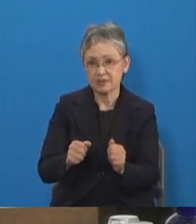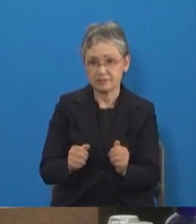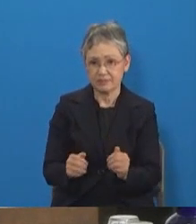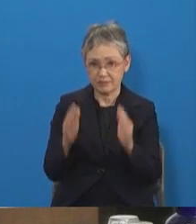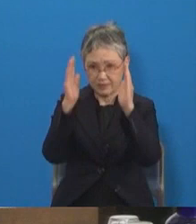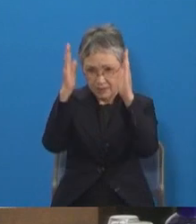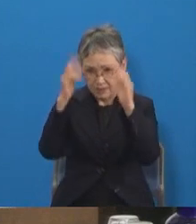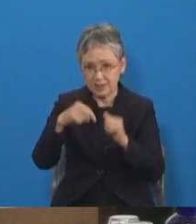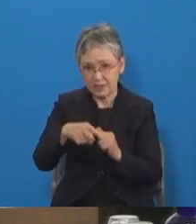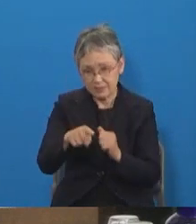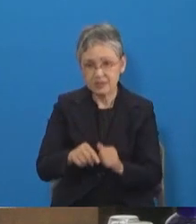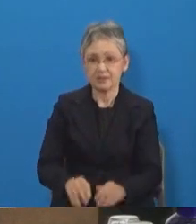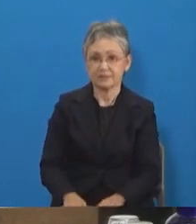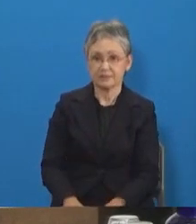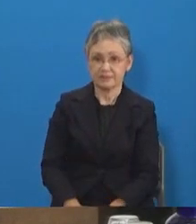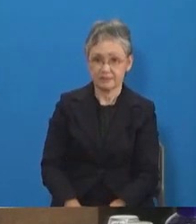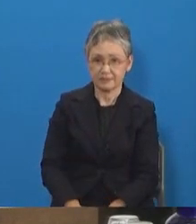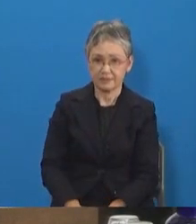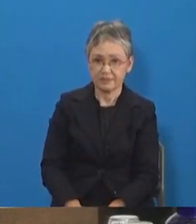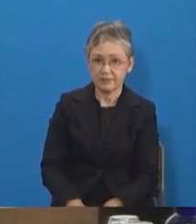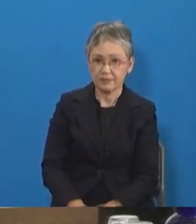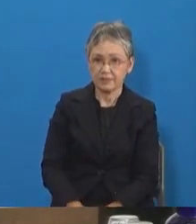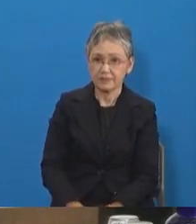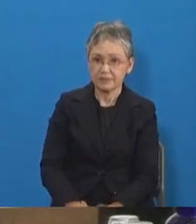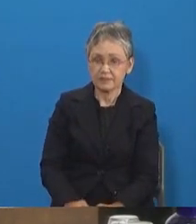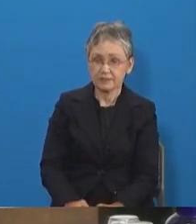下、関係理事者がご答弁申し上げます。